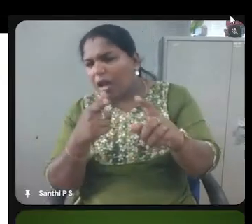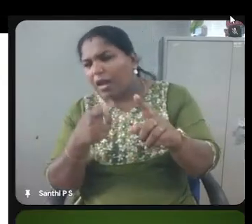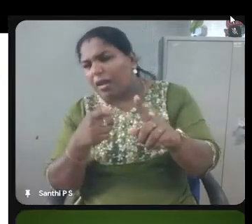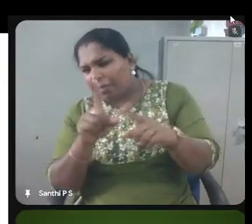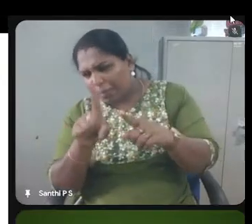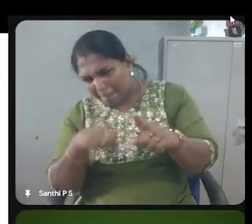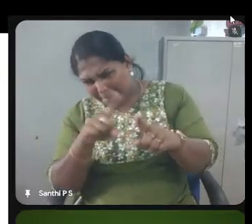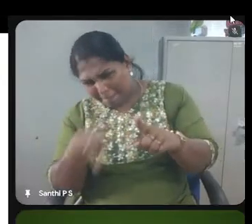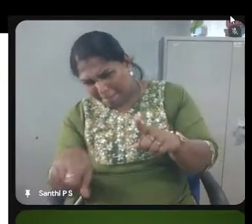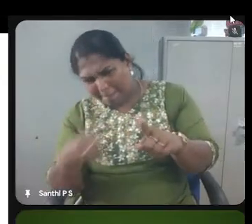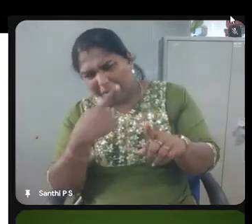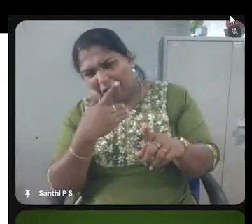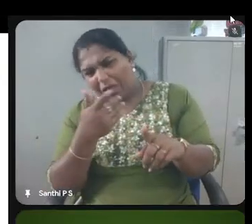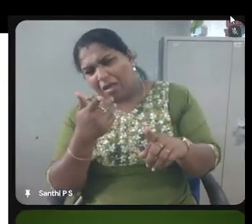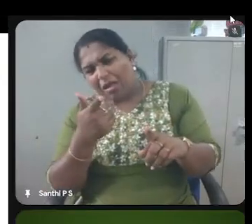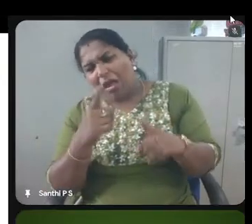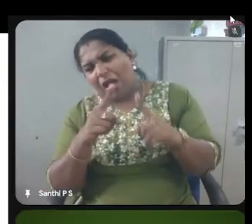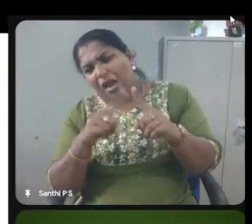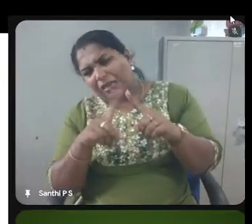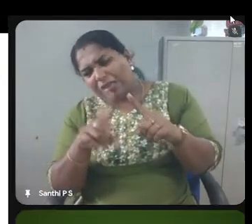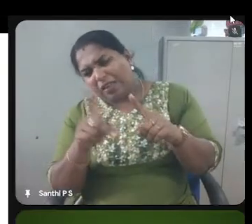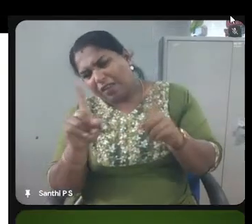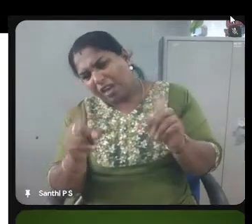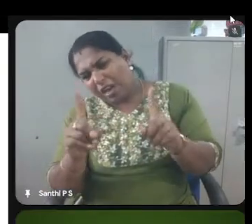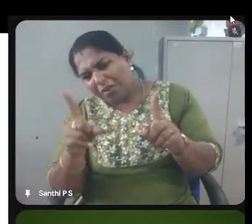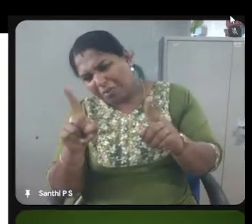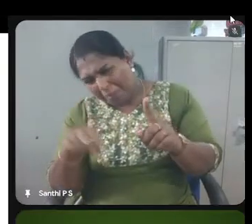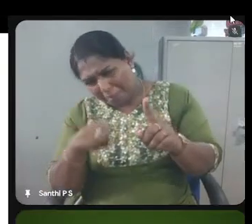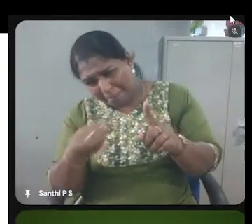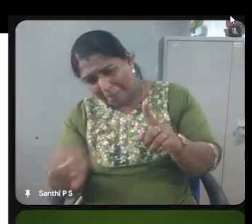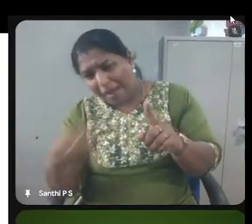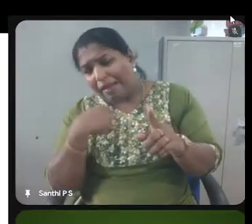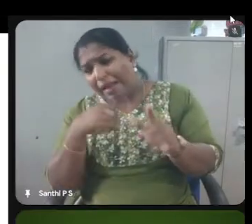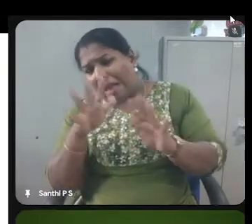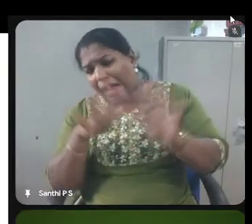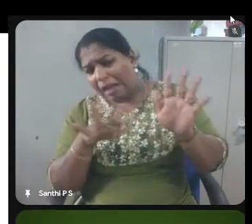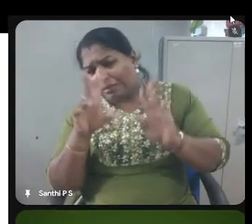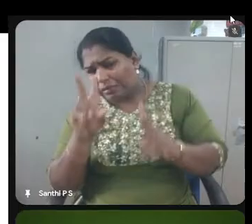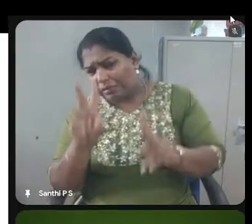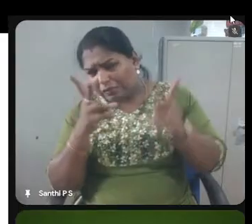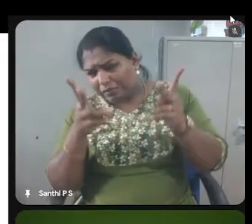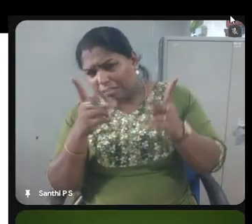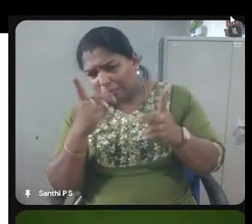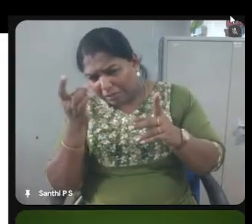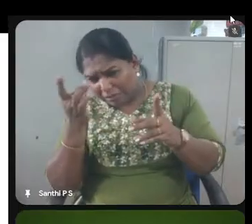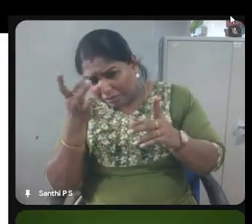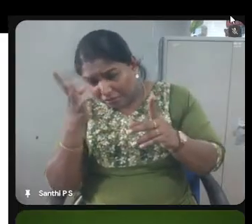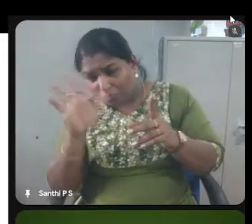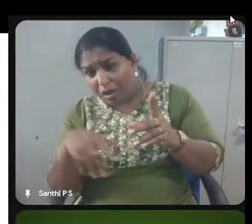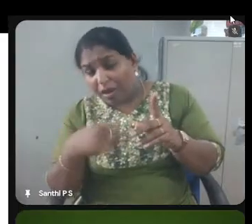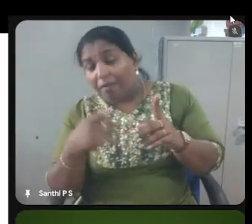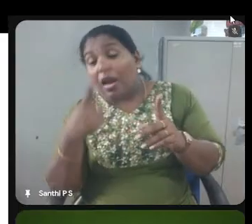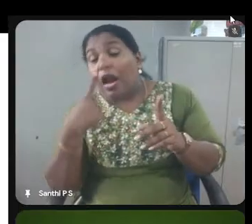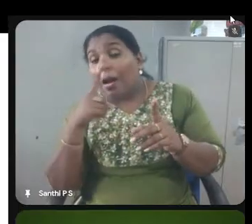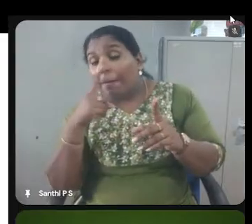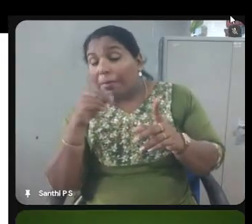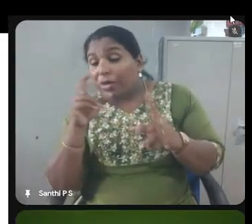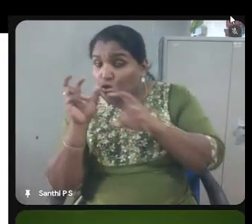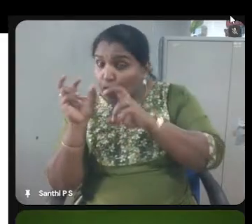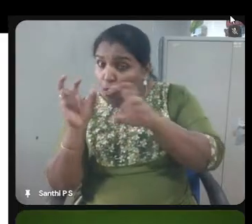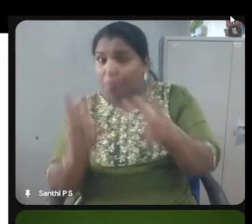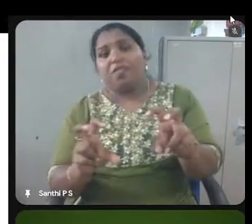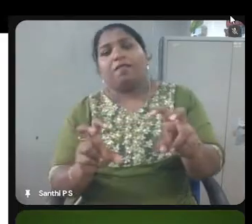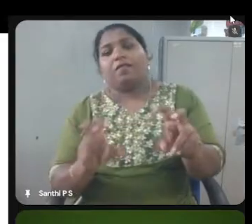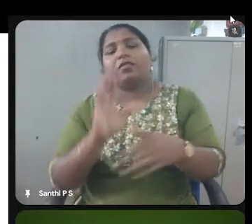നമ്മുടെ പ്രവൃത്തിയിൽ ബാധിക്കുന്ന രീതിയിലുള്ള ചാനൽസോ പ്രോഗ്രാംസോ ആണ് കാണുന്നെങ്കിൽ ഡെഫിനറ്റ്ലി അത് കാണിക്കാതിരിക്കുക.